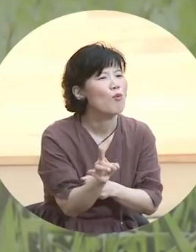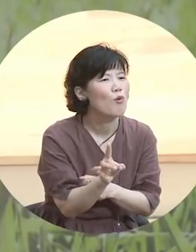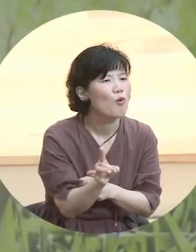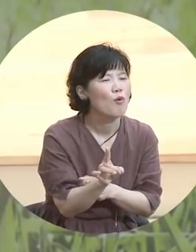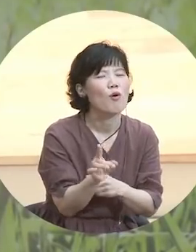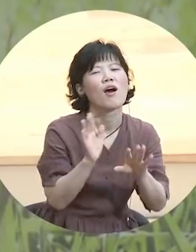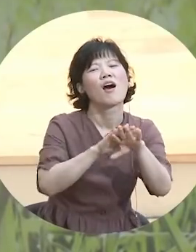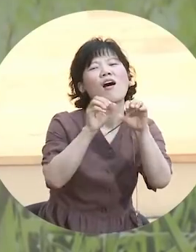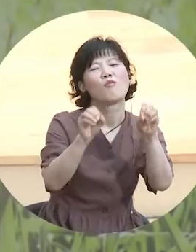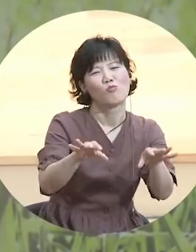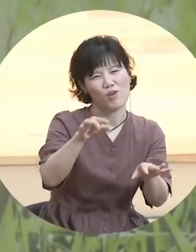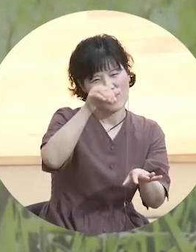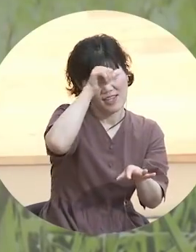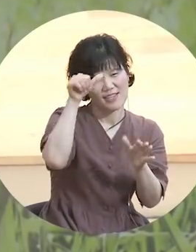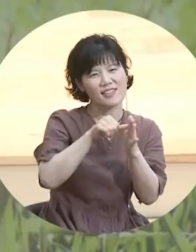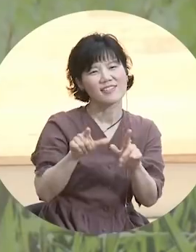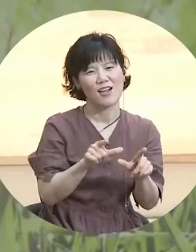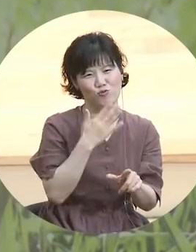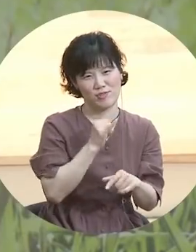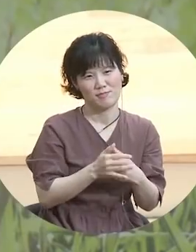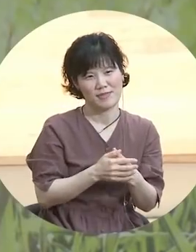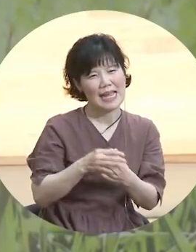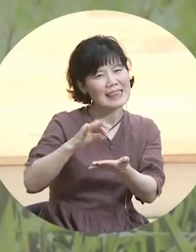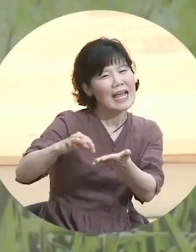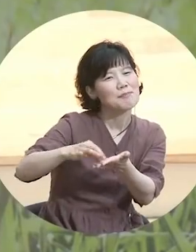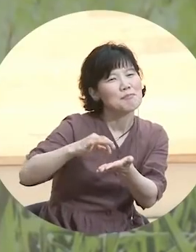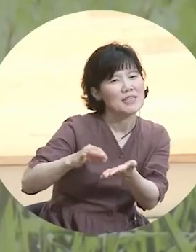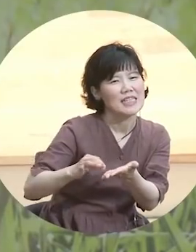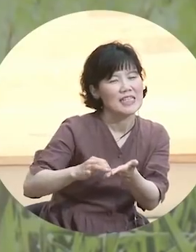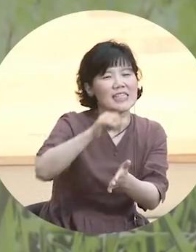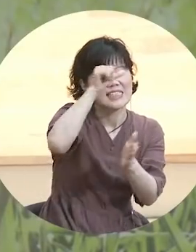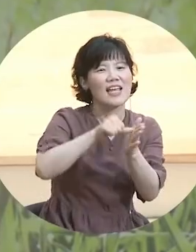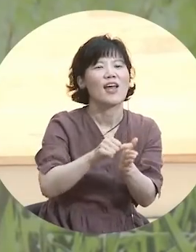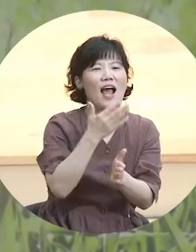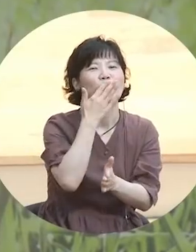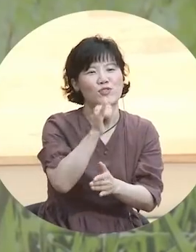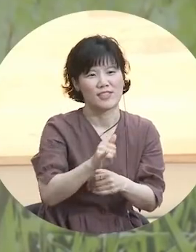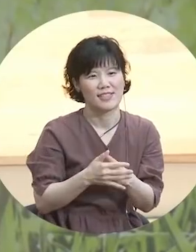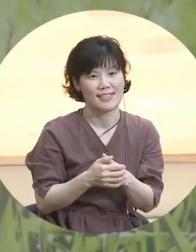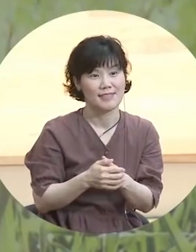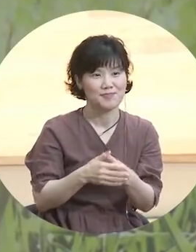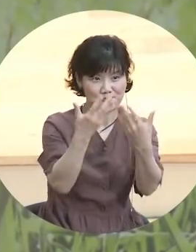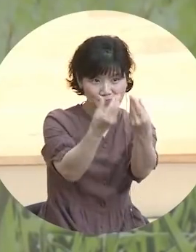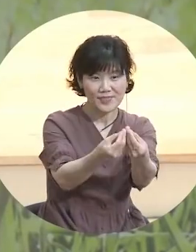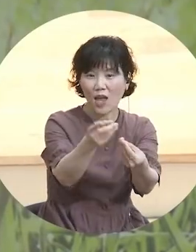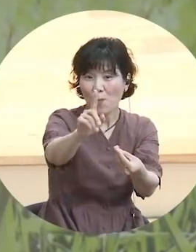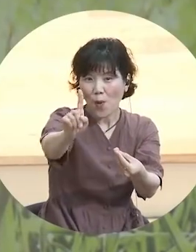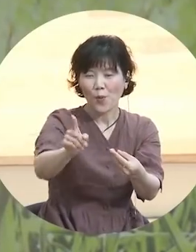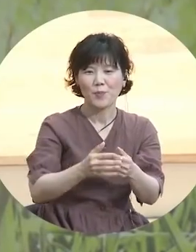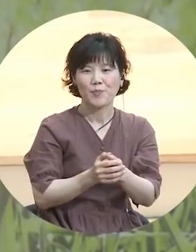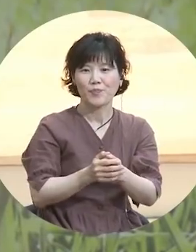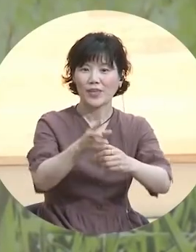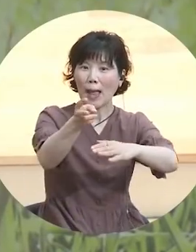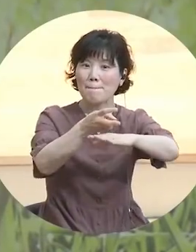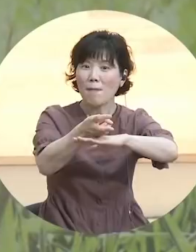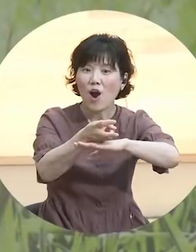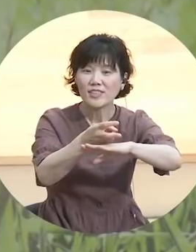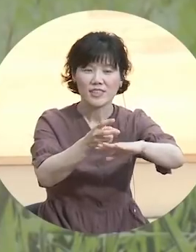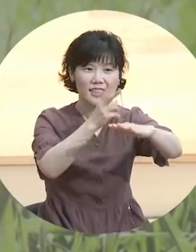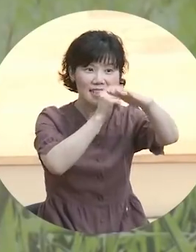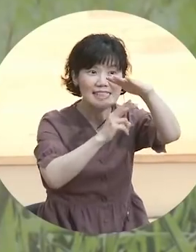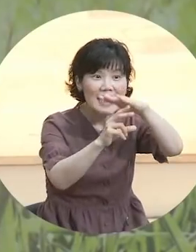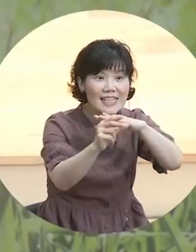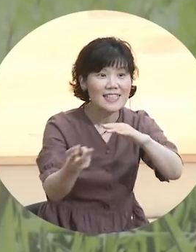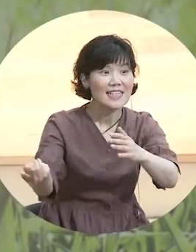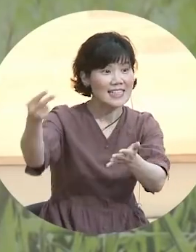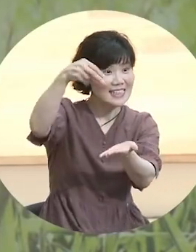참 허무하게 인생을 살 수도 있어요. 낭비하는 인생을 살 수도 있는 거예요. 예를 들어서 여러분 버스나 지하철을 탄다고